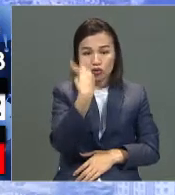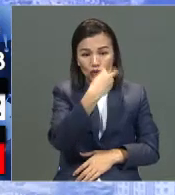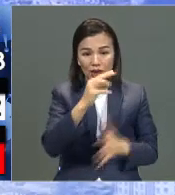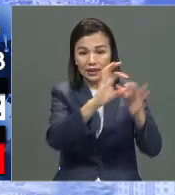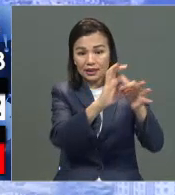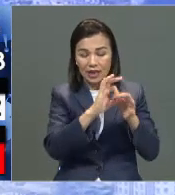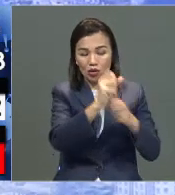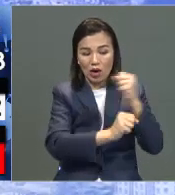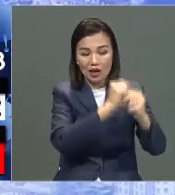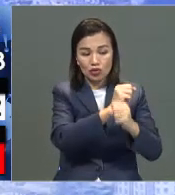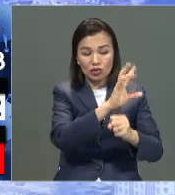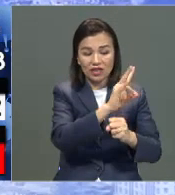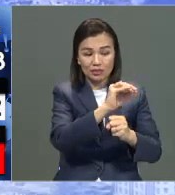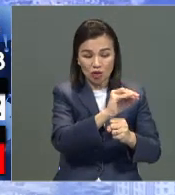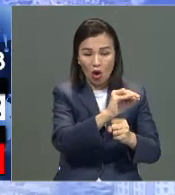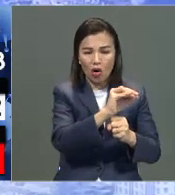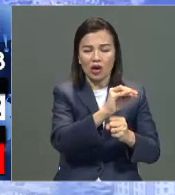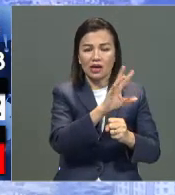แต่ละท่านมีความสงสัยจะต้องการไปตรวจจะเกี่ยวโยงกับเทสอยุธยา12